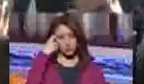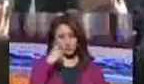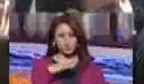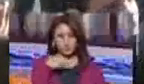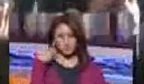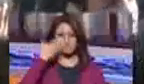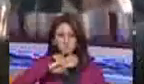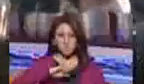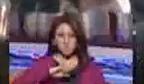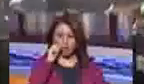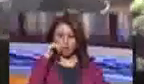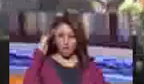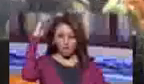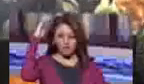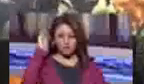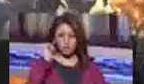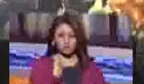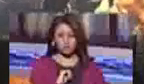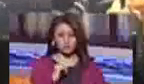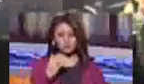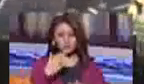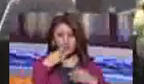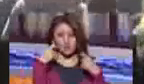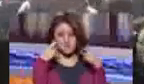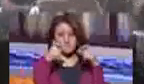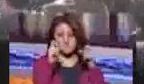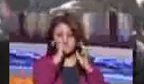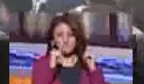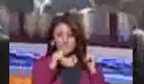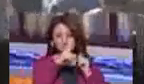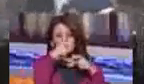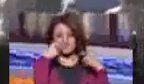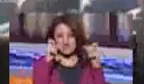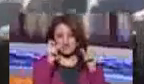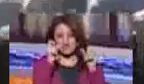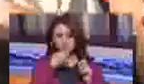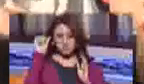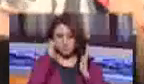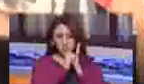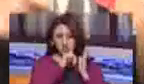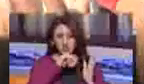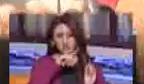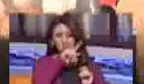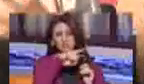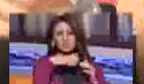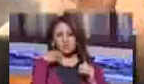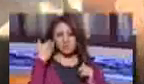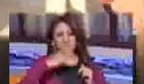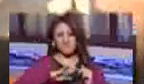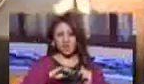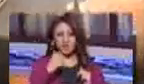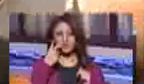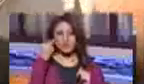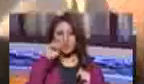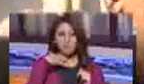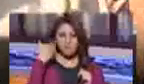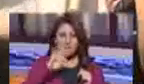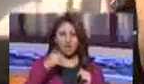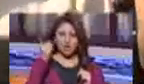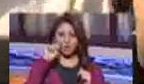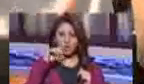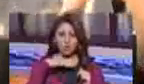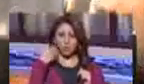لتختال أحلامه في محيط قصر الاتحادية. احنا نفسنا شعورنا بالإهباط، كل يوم بيسقط مننا شهيد، وكل